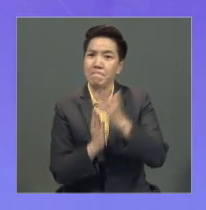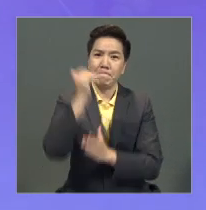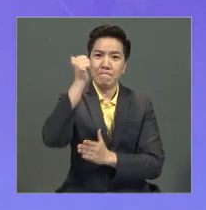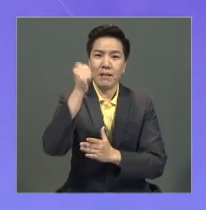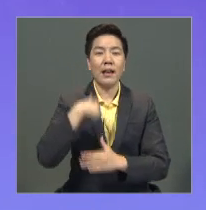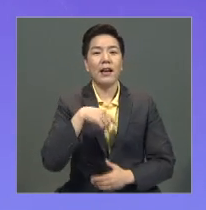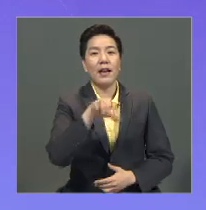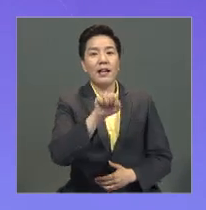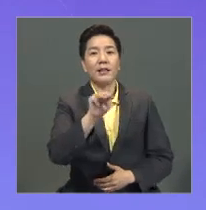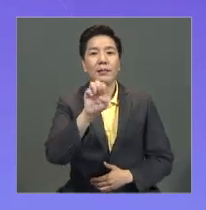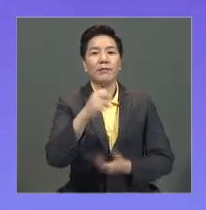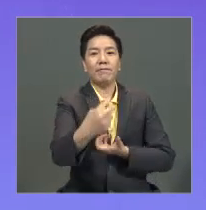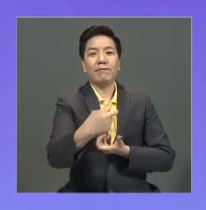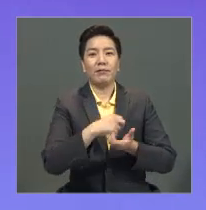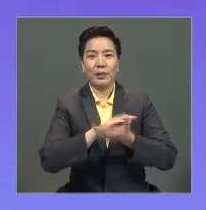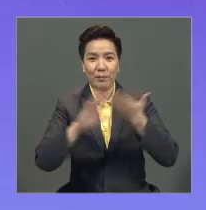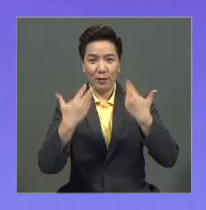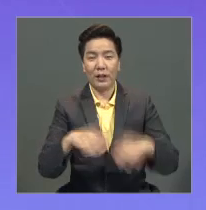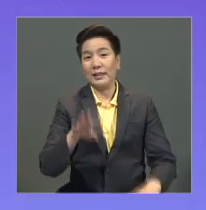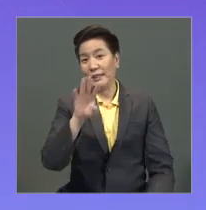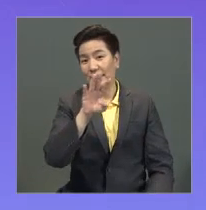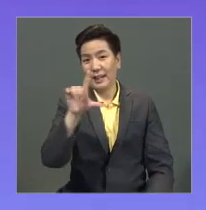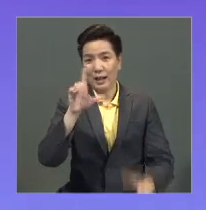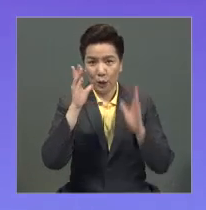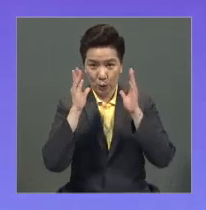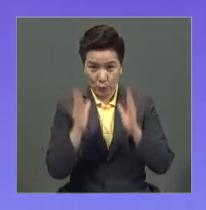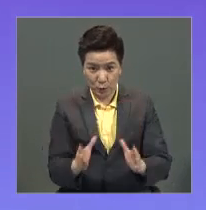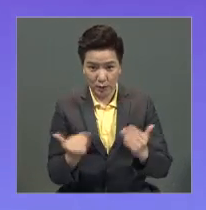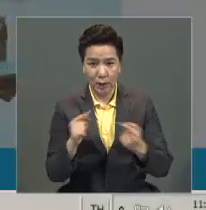แสนคนซึ่งในตัวนึงจำนวนนี่ลงทะเบียนสำเร็จนะคะหรือว่าได้s mทำงานอยู่ที่ประมาณ 4